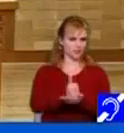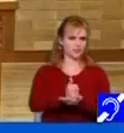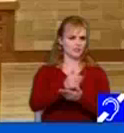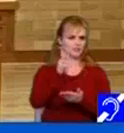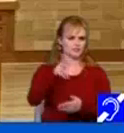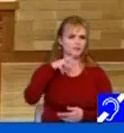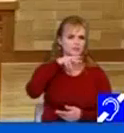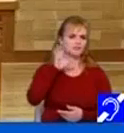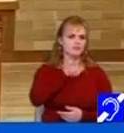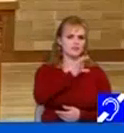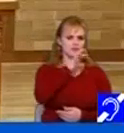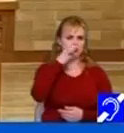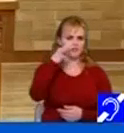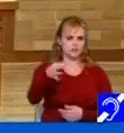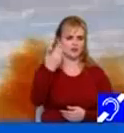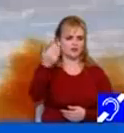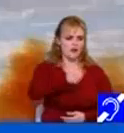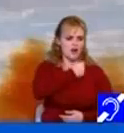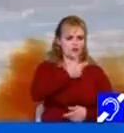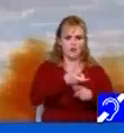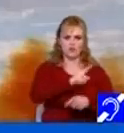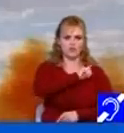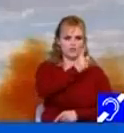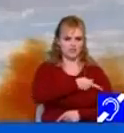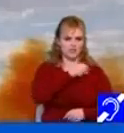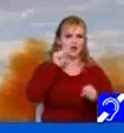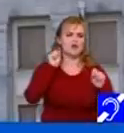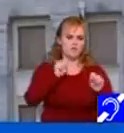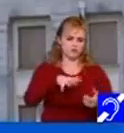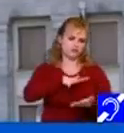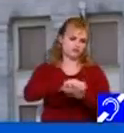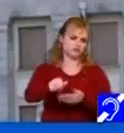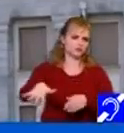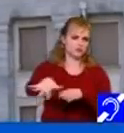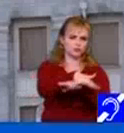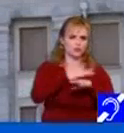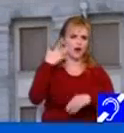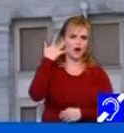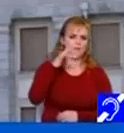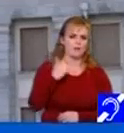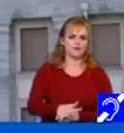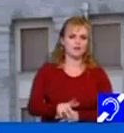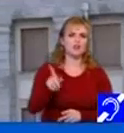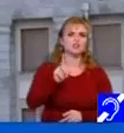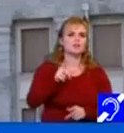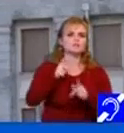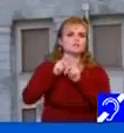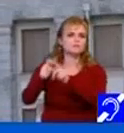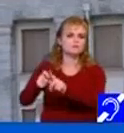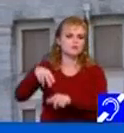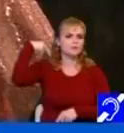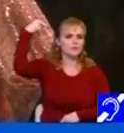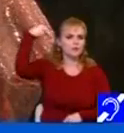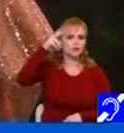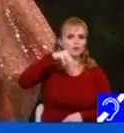de la Fenian, Kim Jong-un, a declarat că armele nucleare nordcoreene pot atinge întreg teritoriul american. Care a fost reacția președintelui Donald